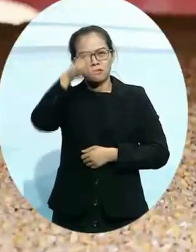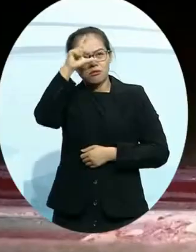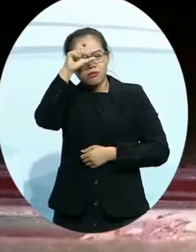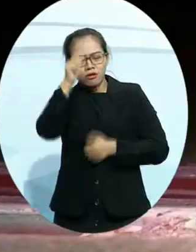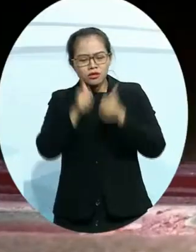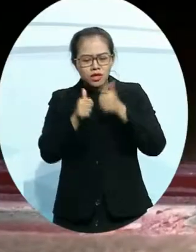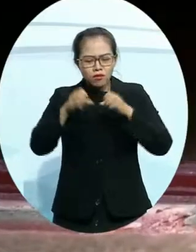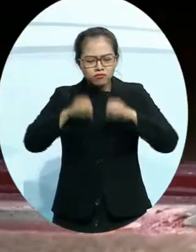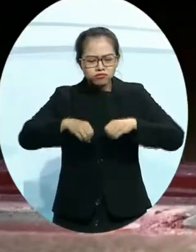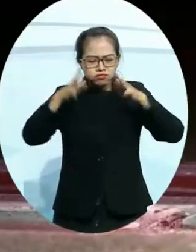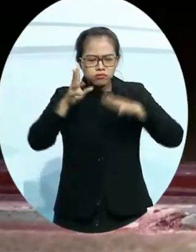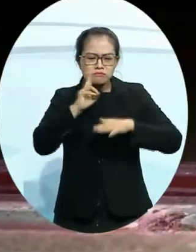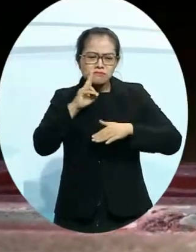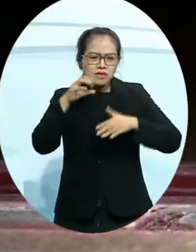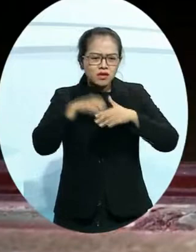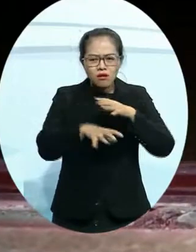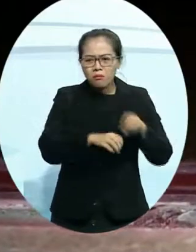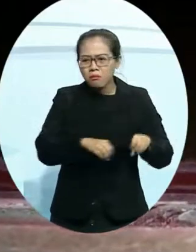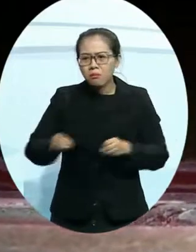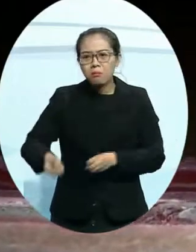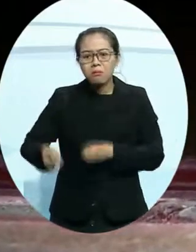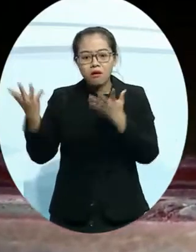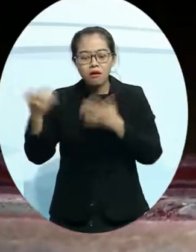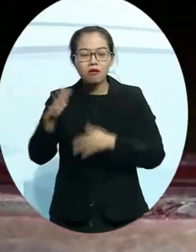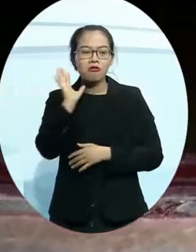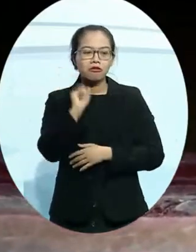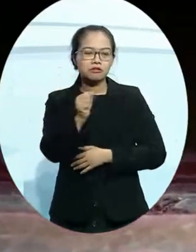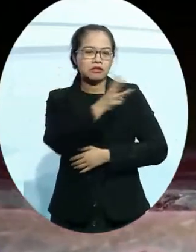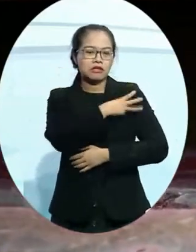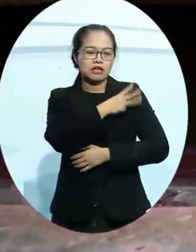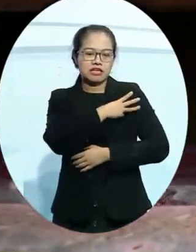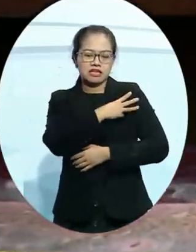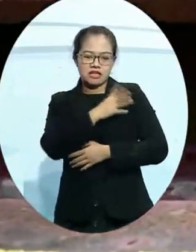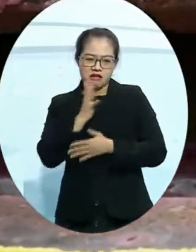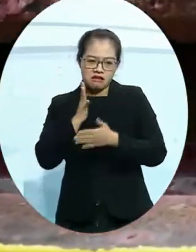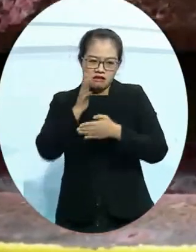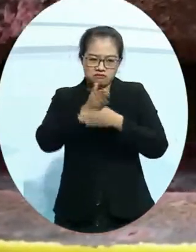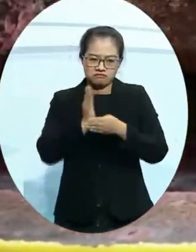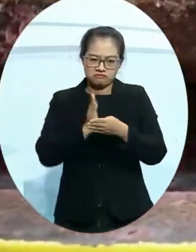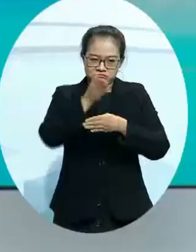ở các cảng biển có thể khiến khu vực này dễ dàng trở thành mục tiêu tấn công của Nga.